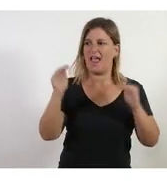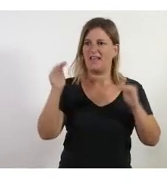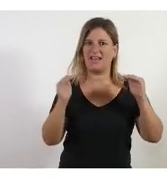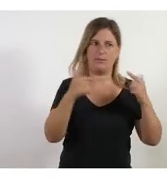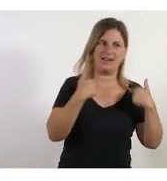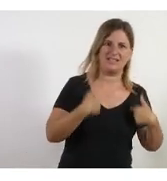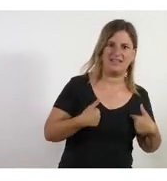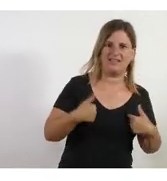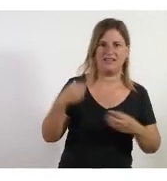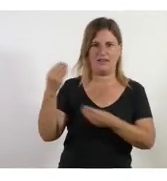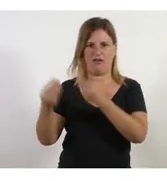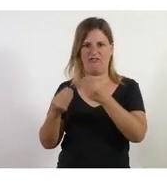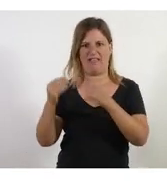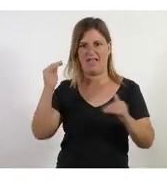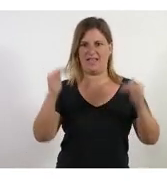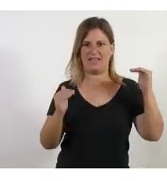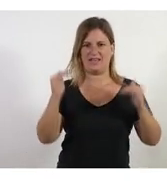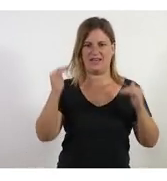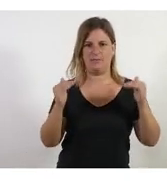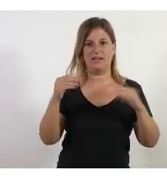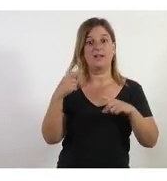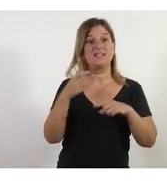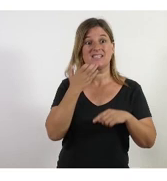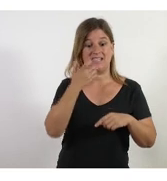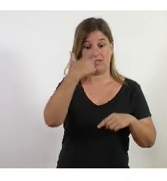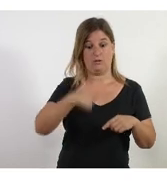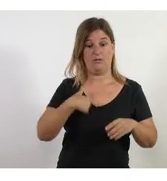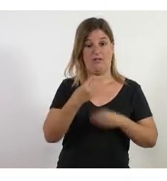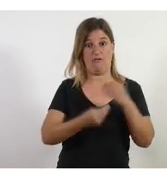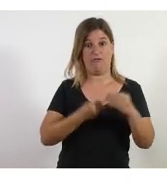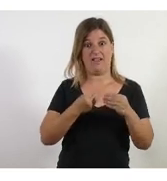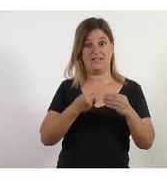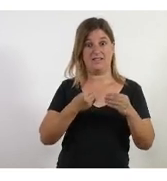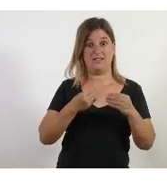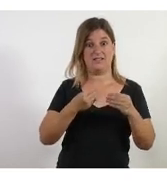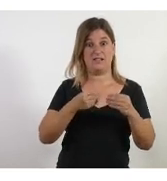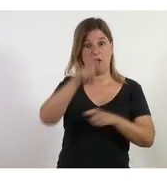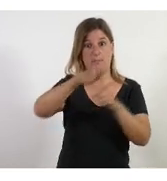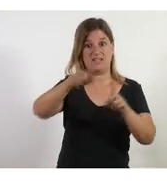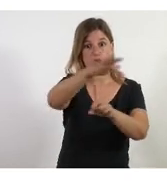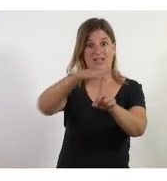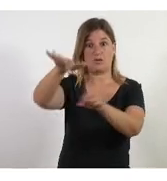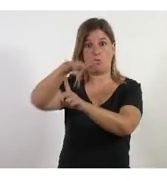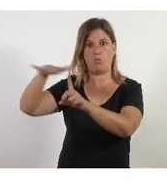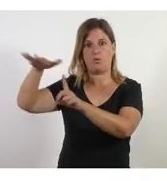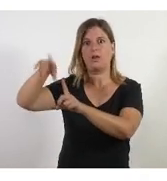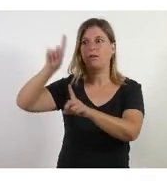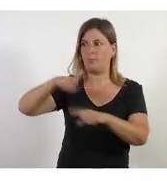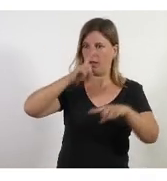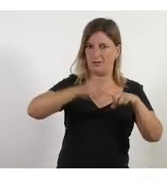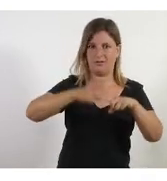sentir. Perquè les persones que hi hauran al teu voltant, això també ho notaran. I serà bo per elles. No només per tu, sinó també per